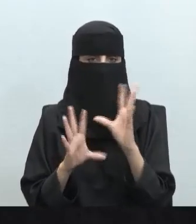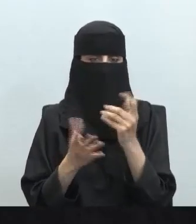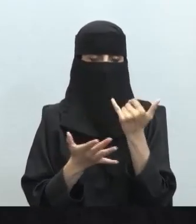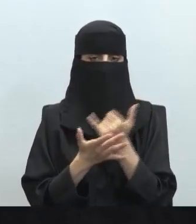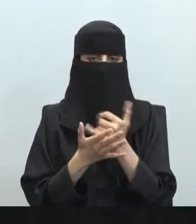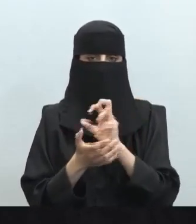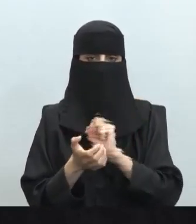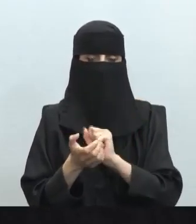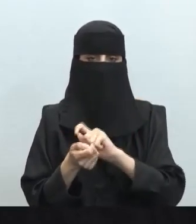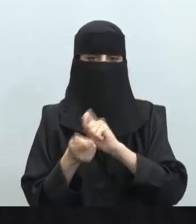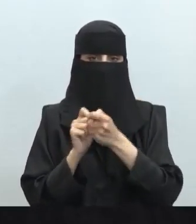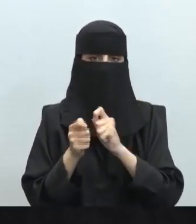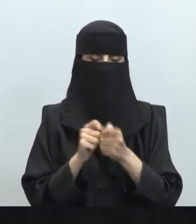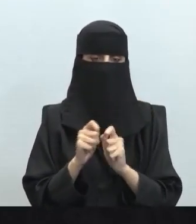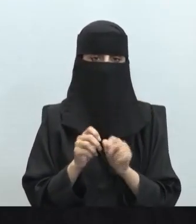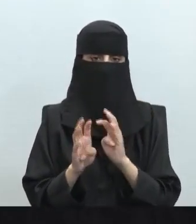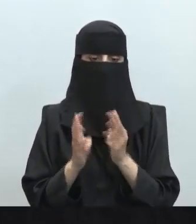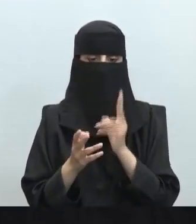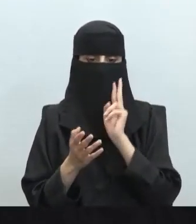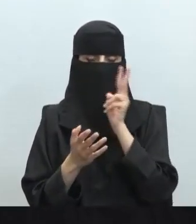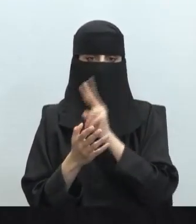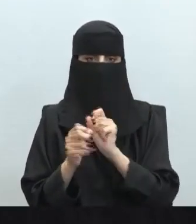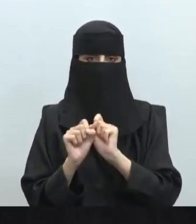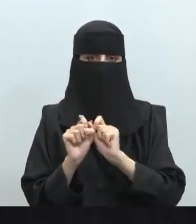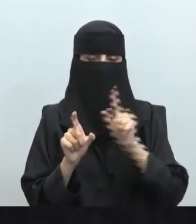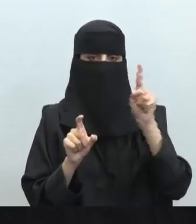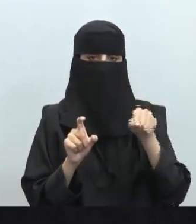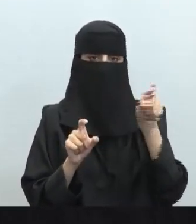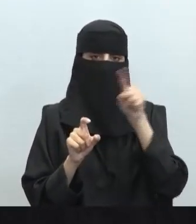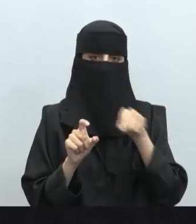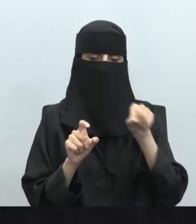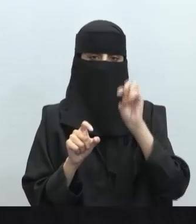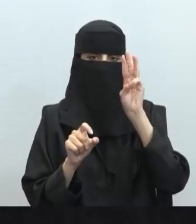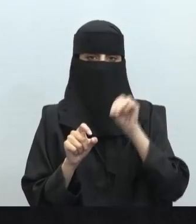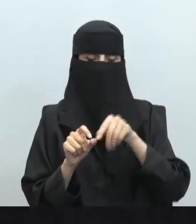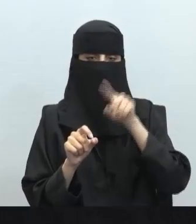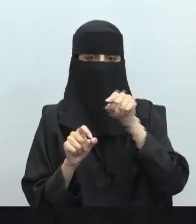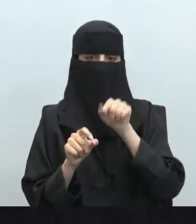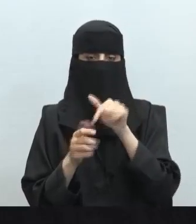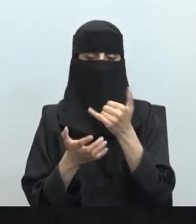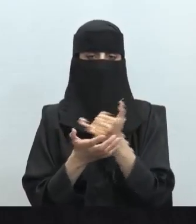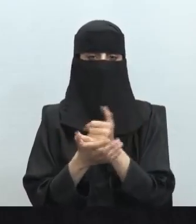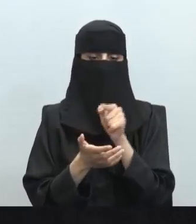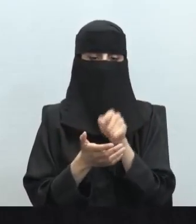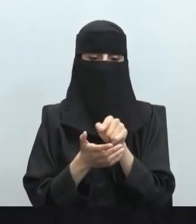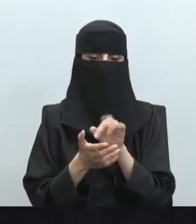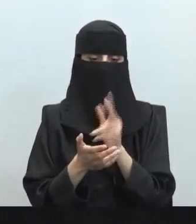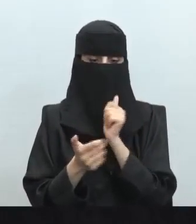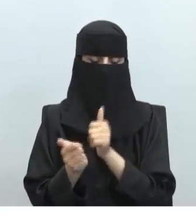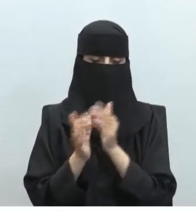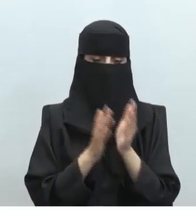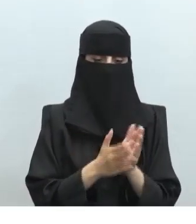هو من نقل هذه الصفات الوراثيه فافري تعرف على الجزيء المكون او المسؤول عن نقل هذه الصفات